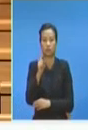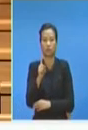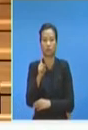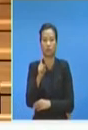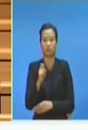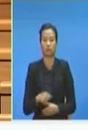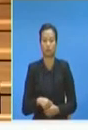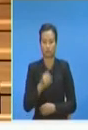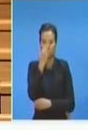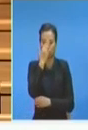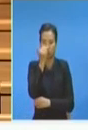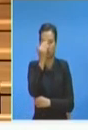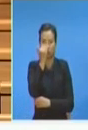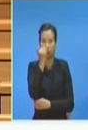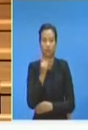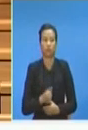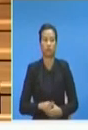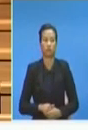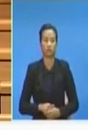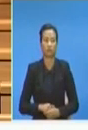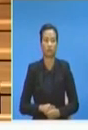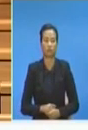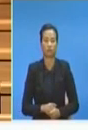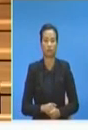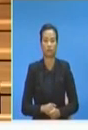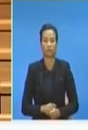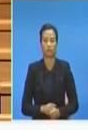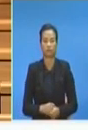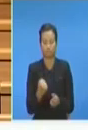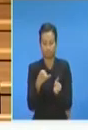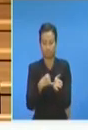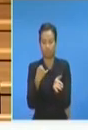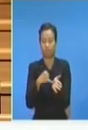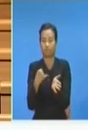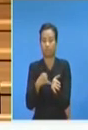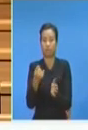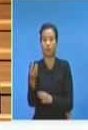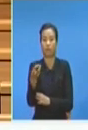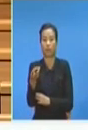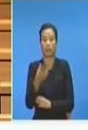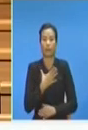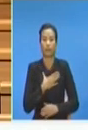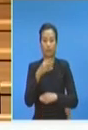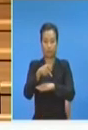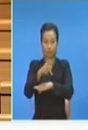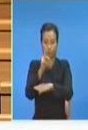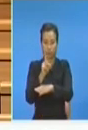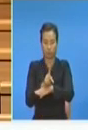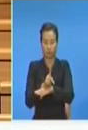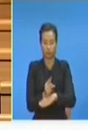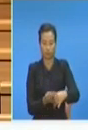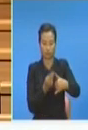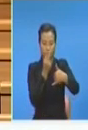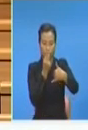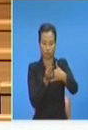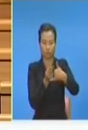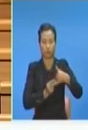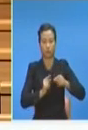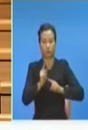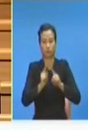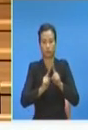ทำไงครับง่ายๆนิดเดียวครับผมไปเป็นประธานวินิจฉัย